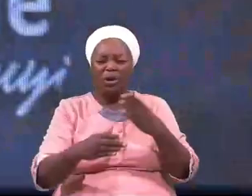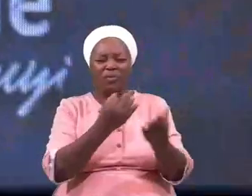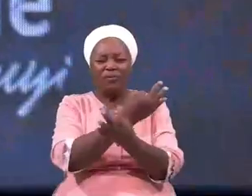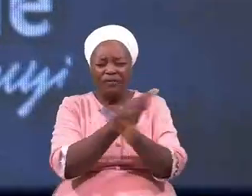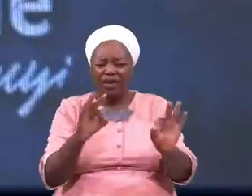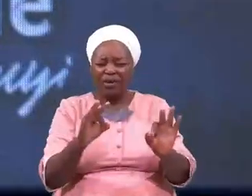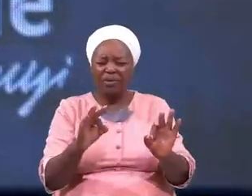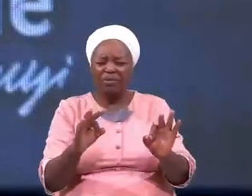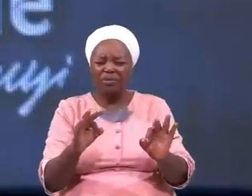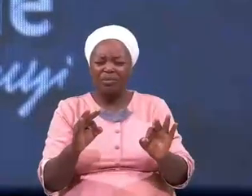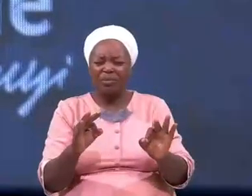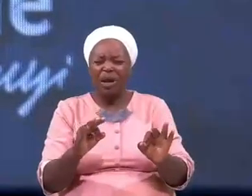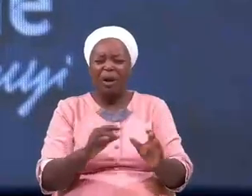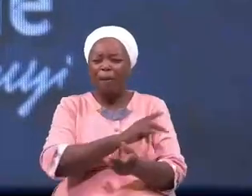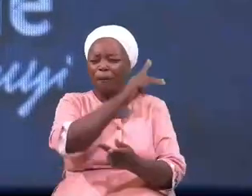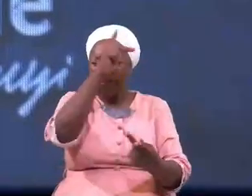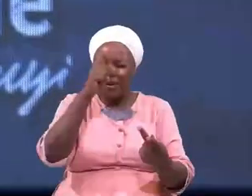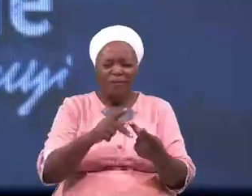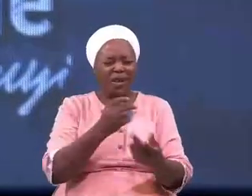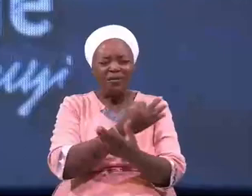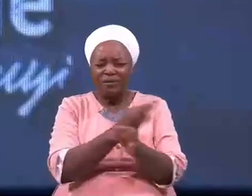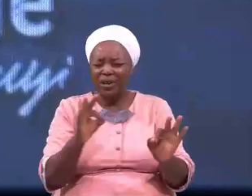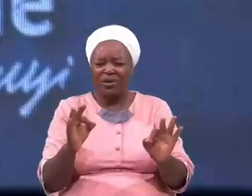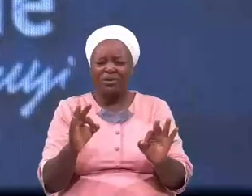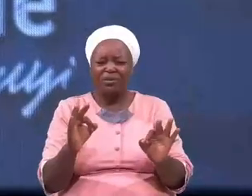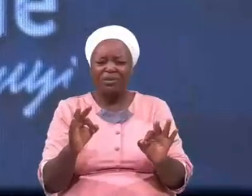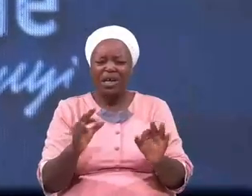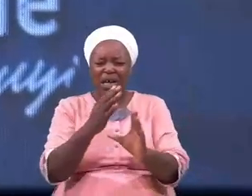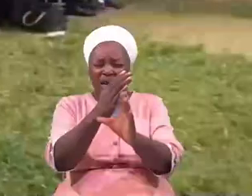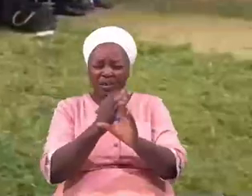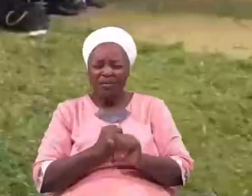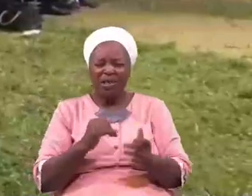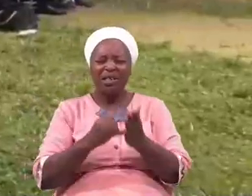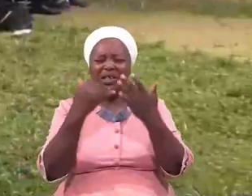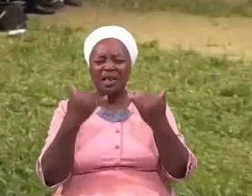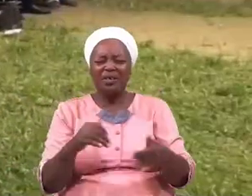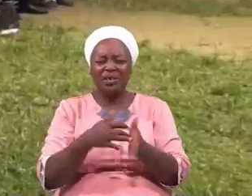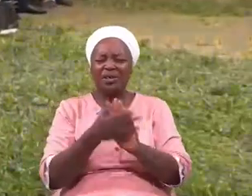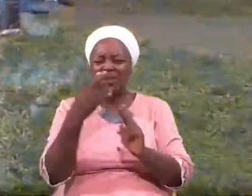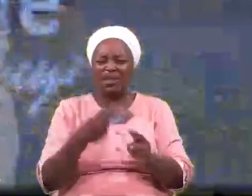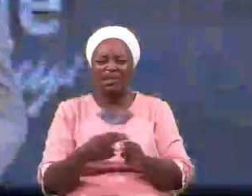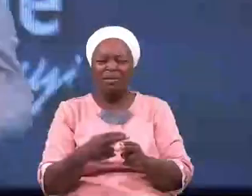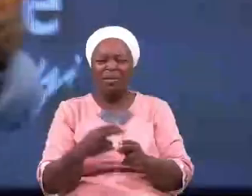libération totale. La libération parfaite. Recevez-la maintenant.